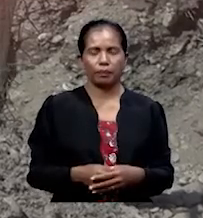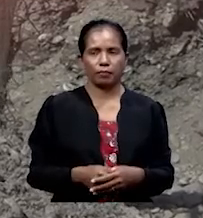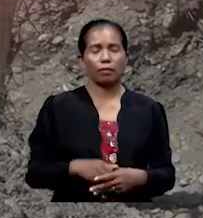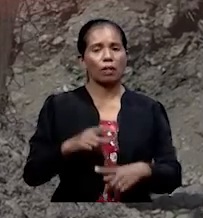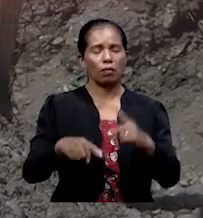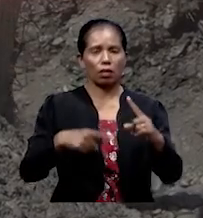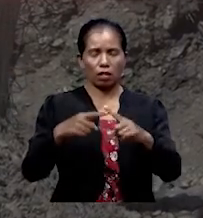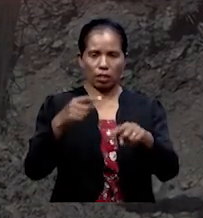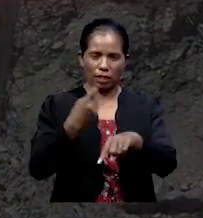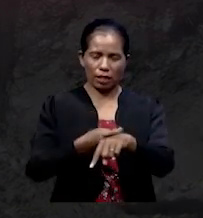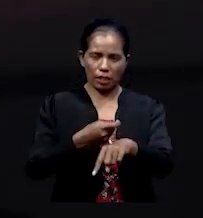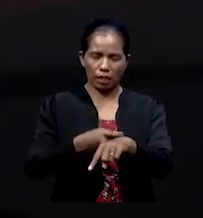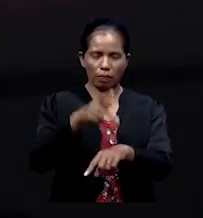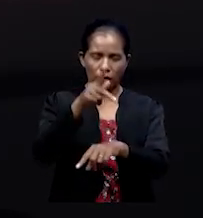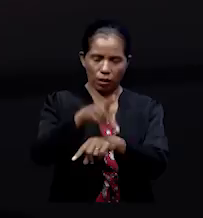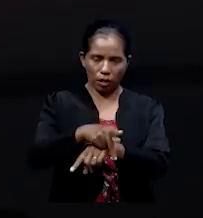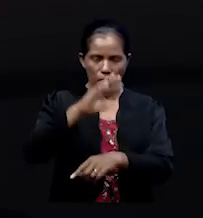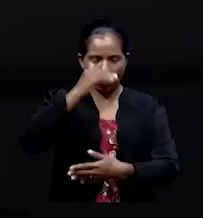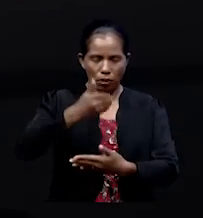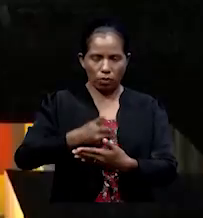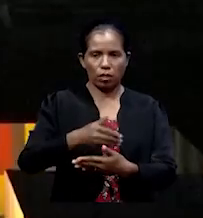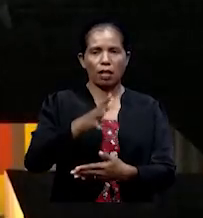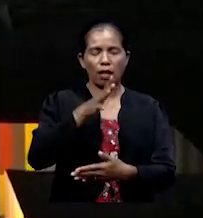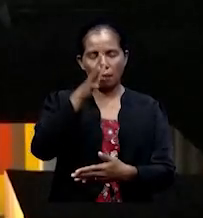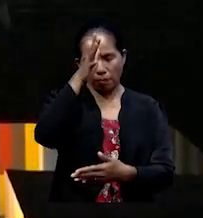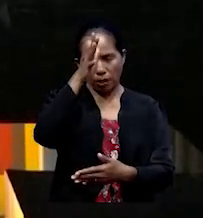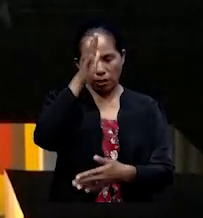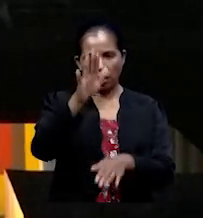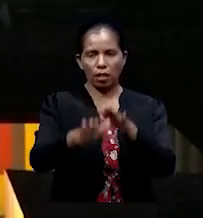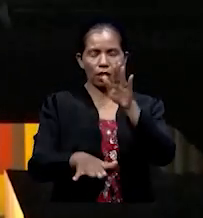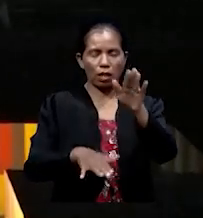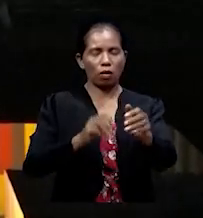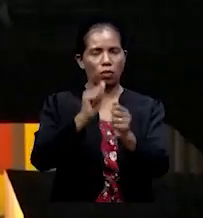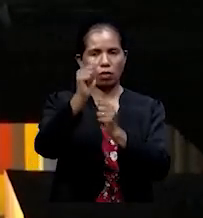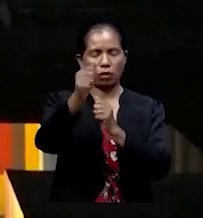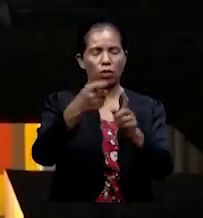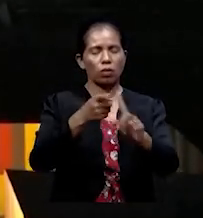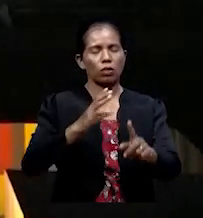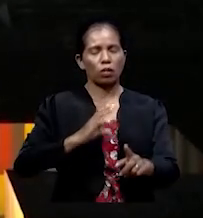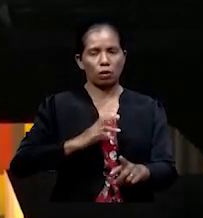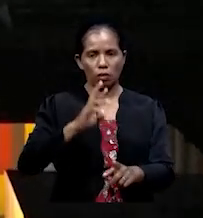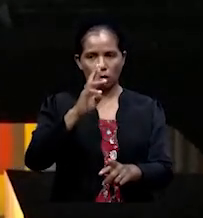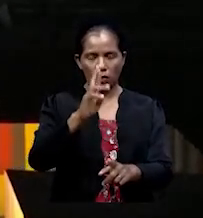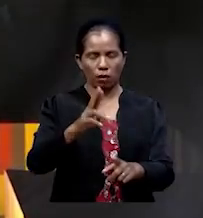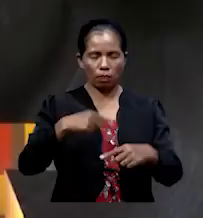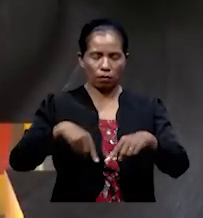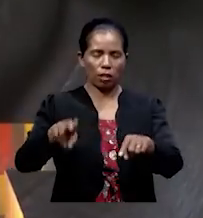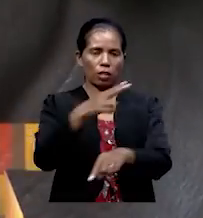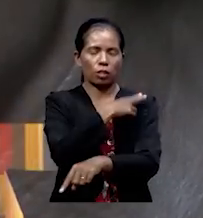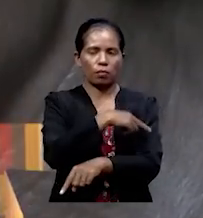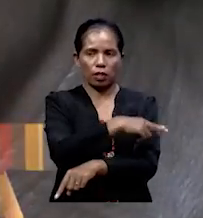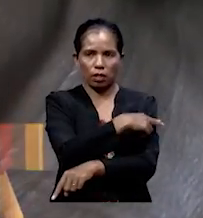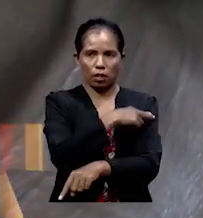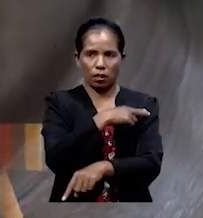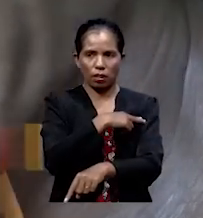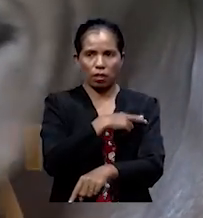Banyira tempo kalang, uang kedua kini aman, tingkelau aing ho distansi dok, husi komoro, bayi hospital nasional.